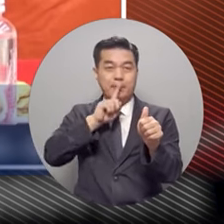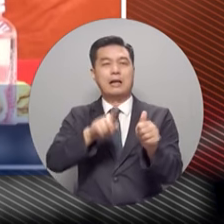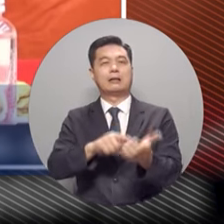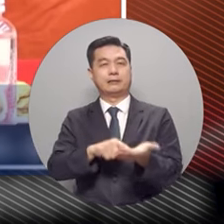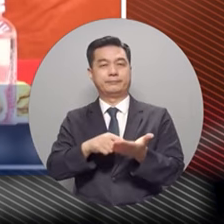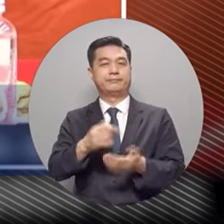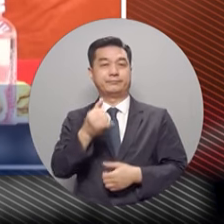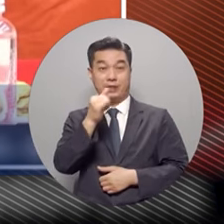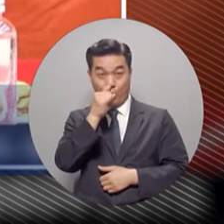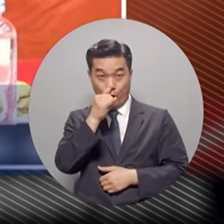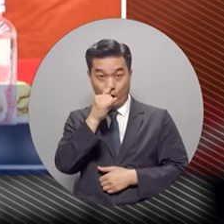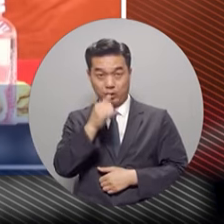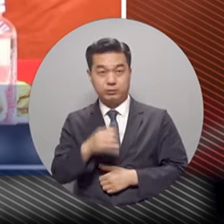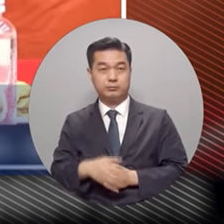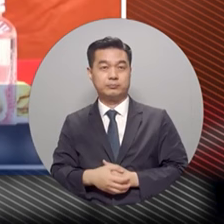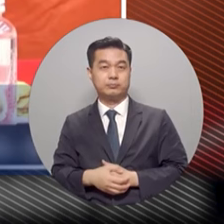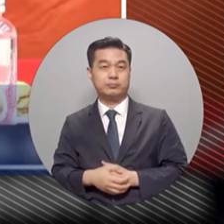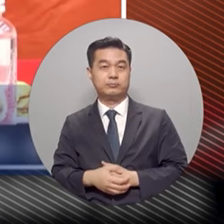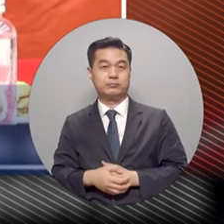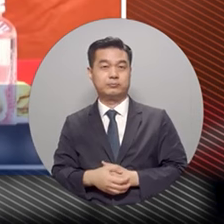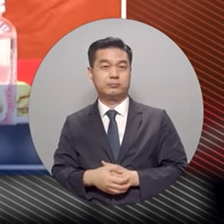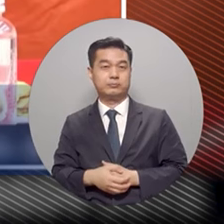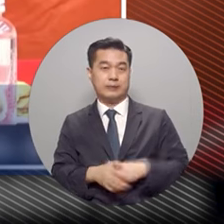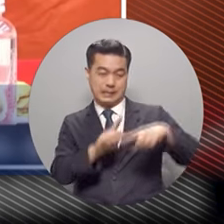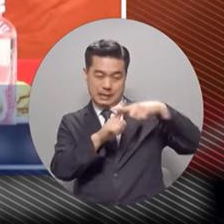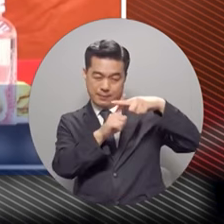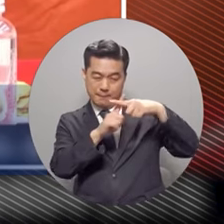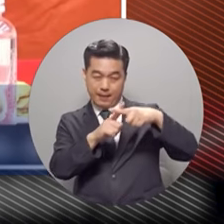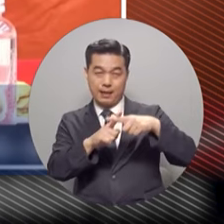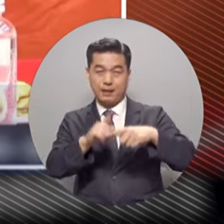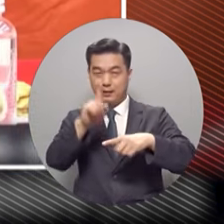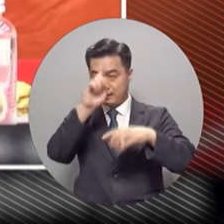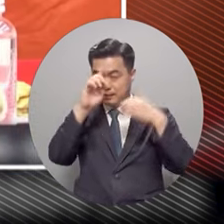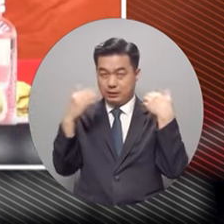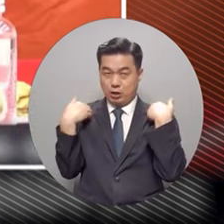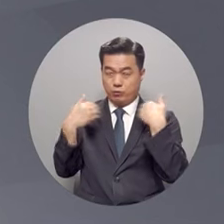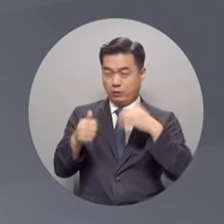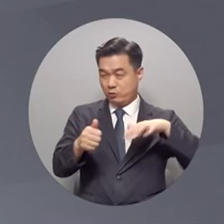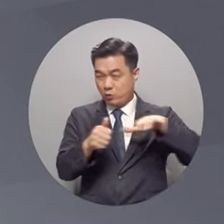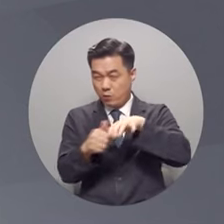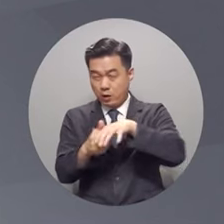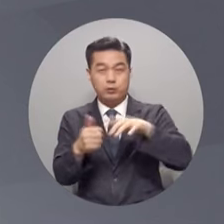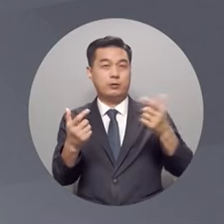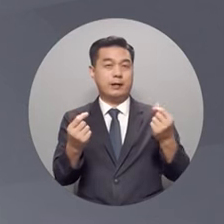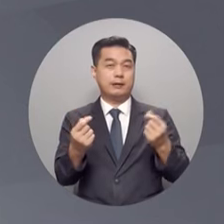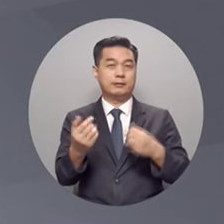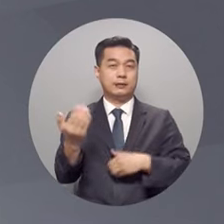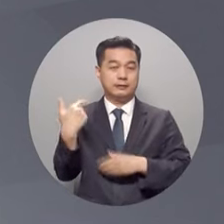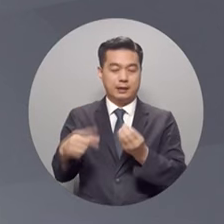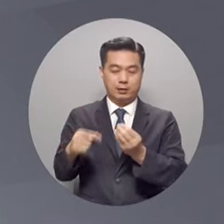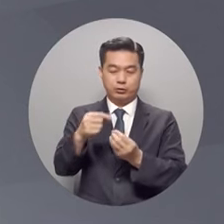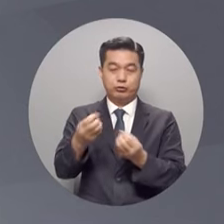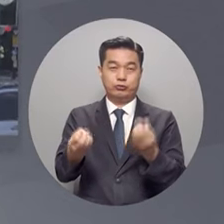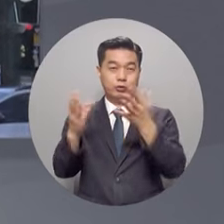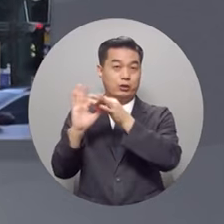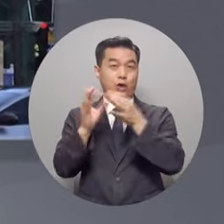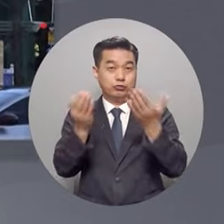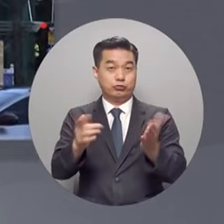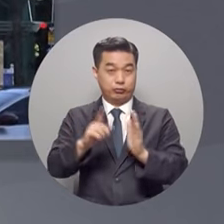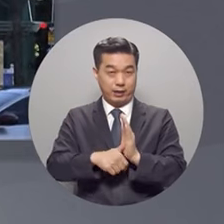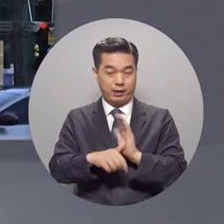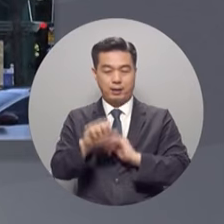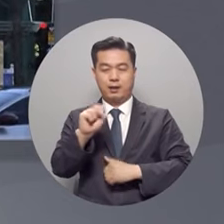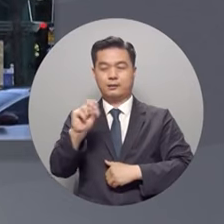있잖아요. 제물로 삼아가지고 이 정권을 무너뜨리려는. 지난 추석 연휴 때는 자신의